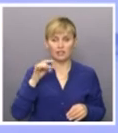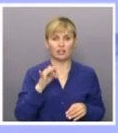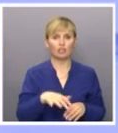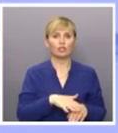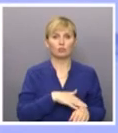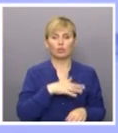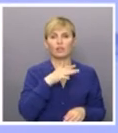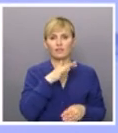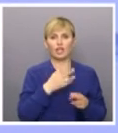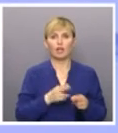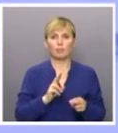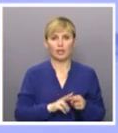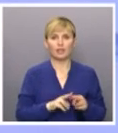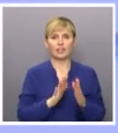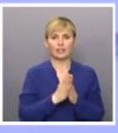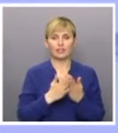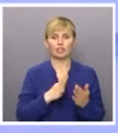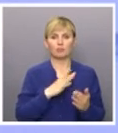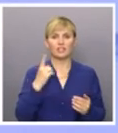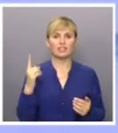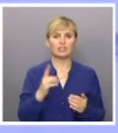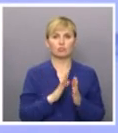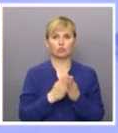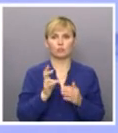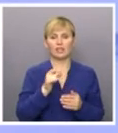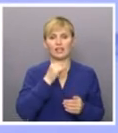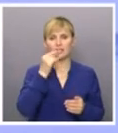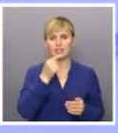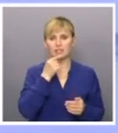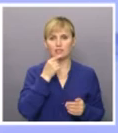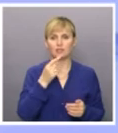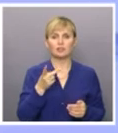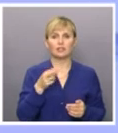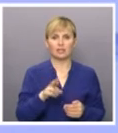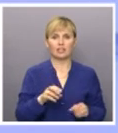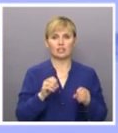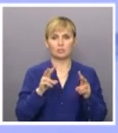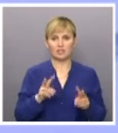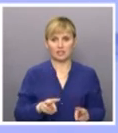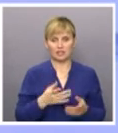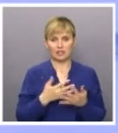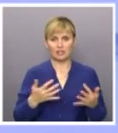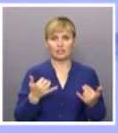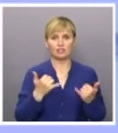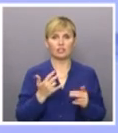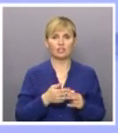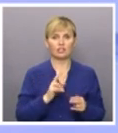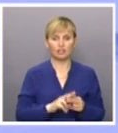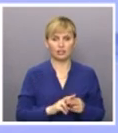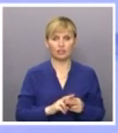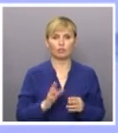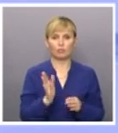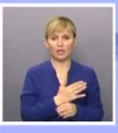долгое время эта книга оставалась единственным учебником на казахском языке для специалистов-ихтиологов. Сейчас, конечно, этот пробел ликвидирован,